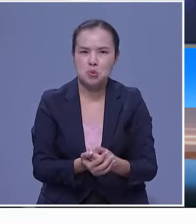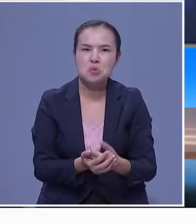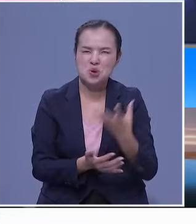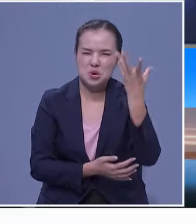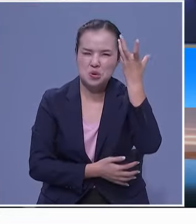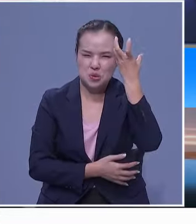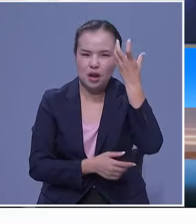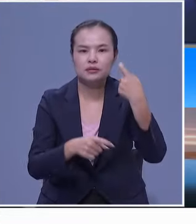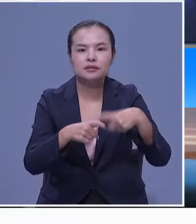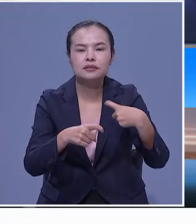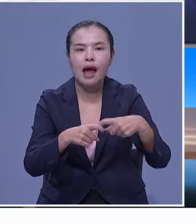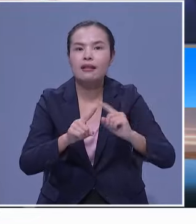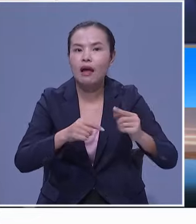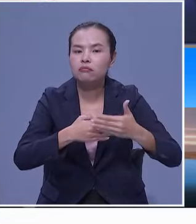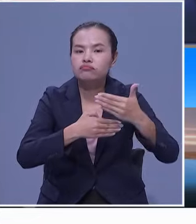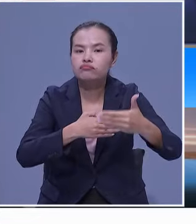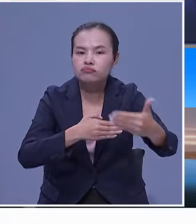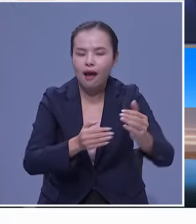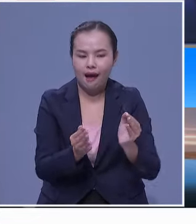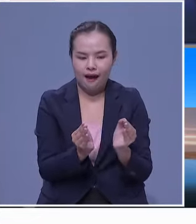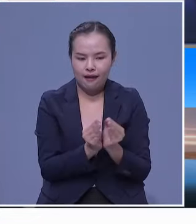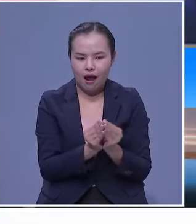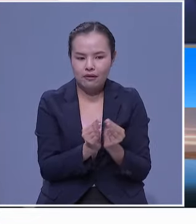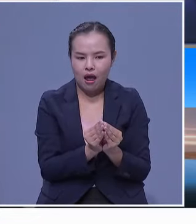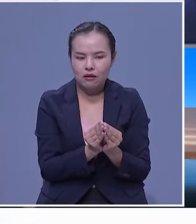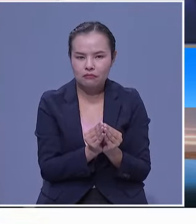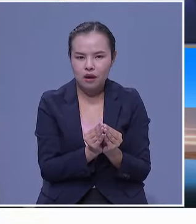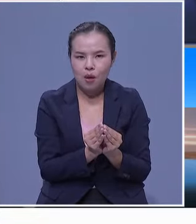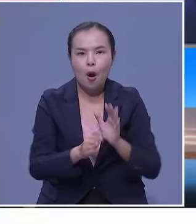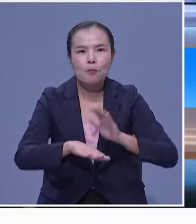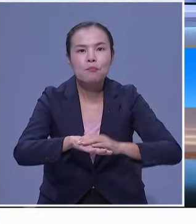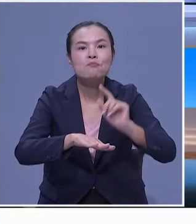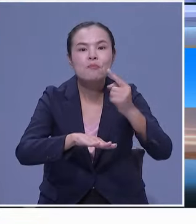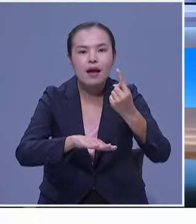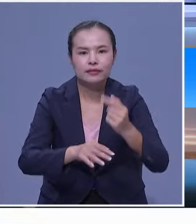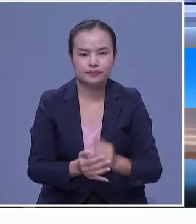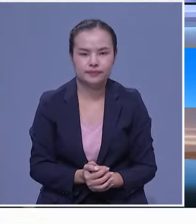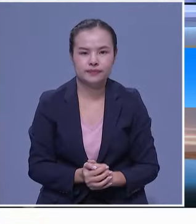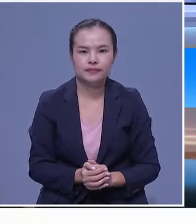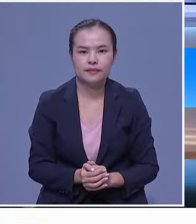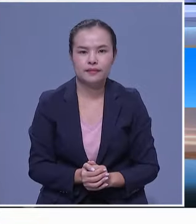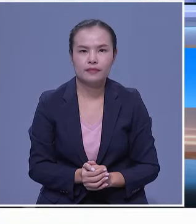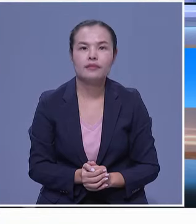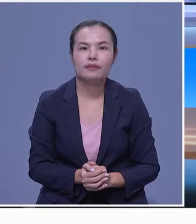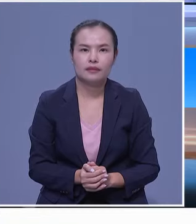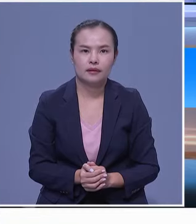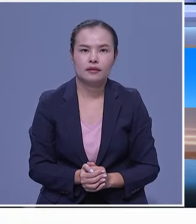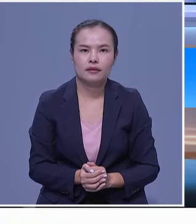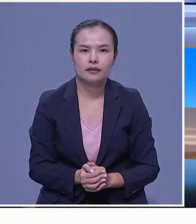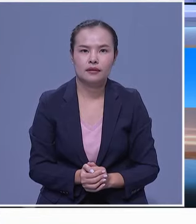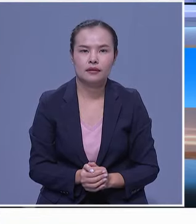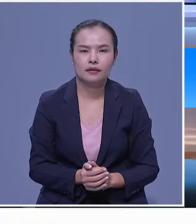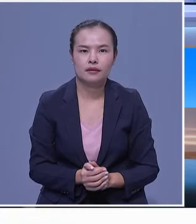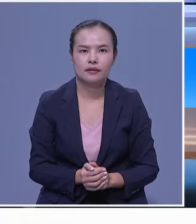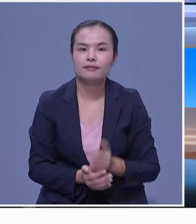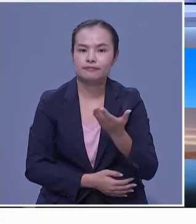แต่ก็มองว่ายังมีเวลาในการสะสมคะแนนเพราะว่าถือว่าคุณเทงยังใหม่มากค่ะเดี๋ยวไปไล่เรียงกันนะคะรองศาสตราจารย์ดร.พิชัยรัต